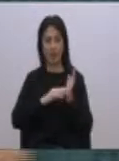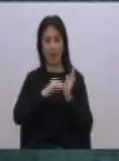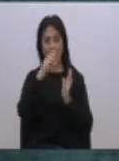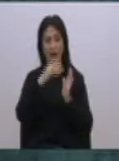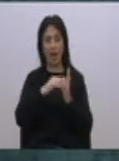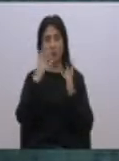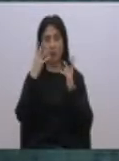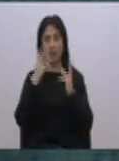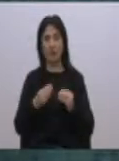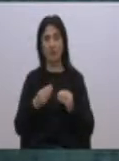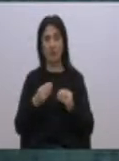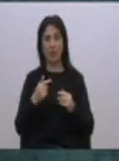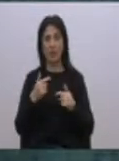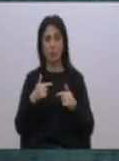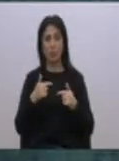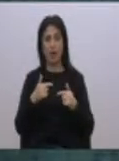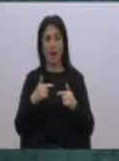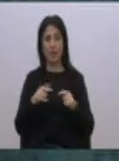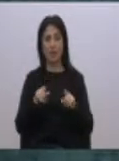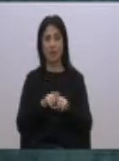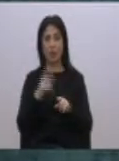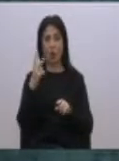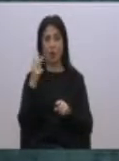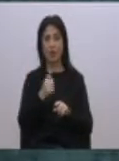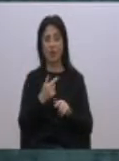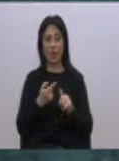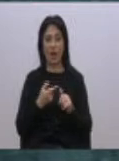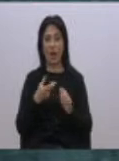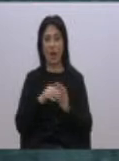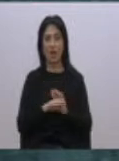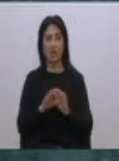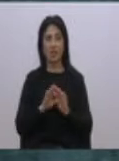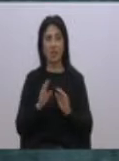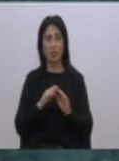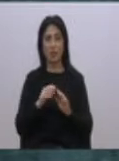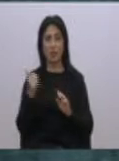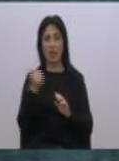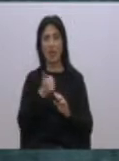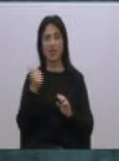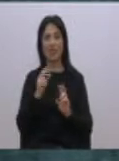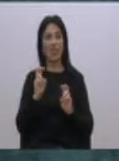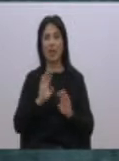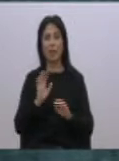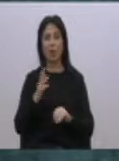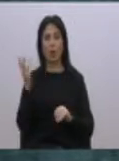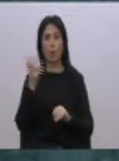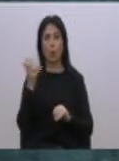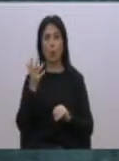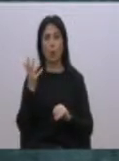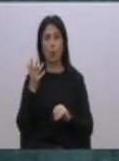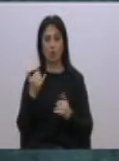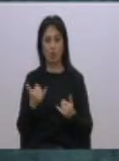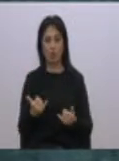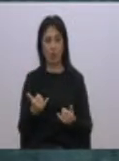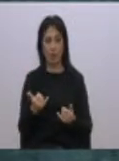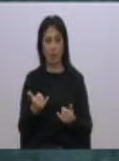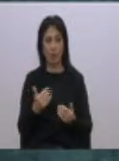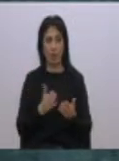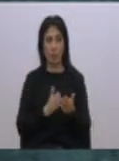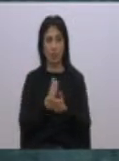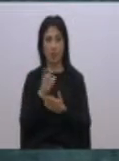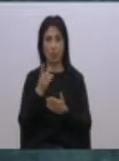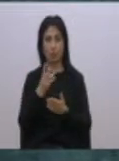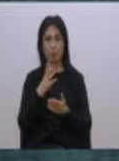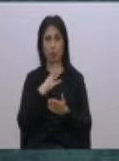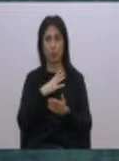drept tumța, practic, tați tăi se dați, oricuira ai treba, mă știu, coirebit, hutșabati, hanaris dres, princip și noi